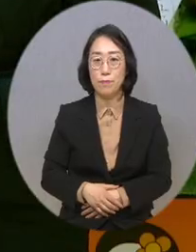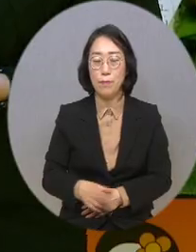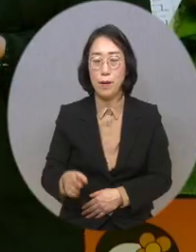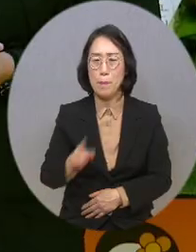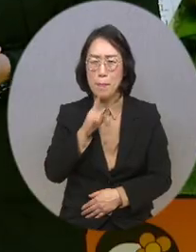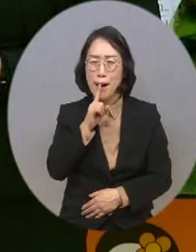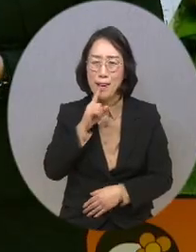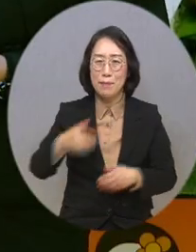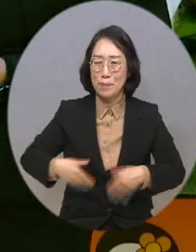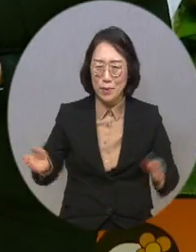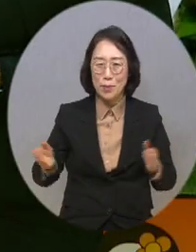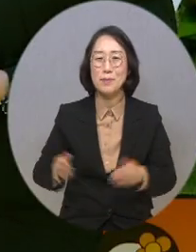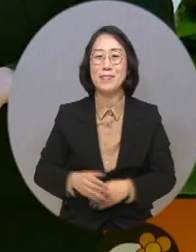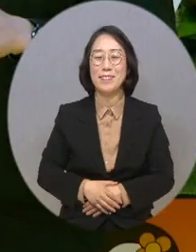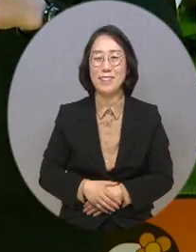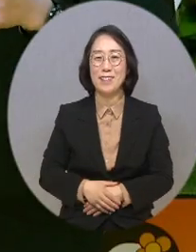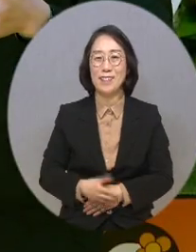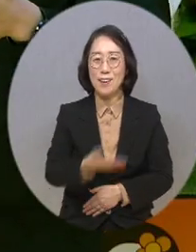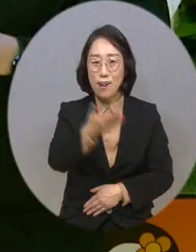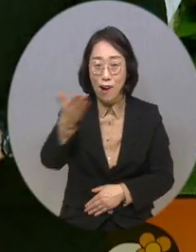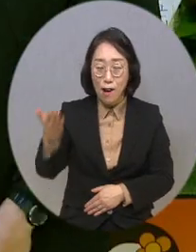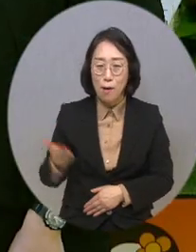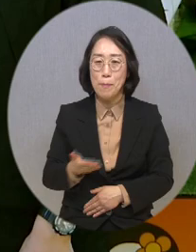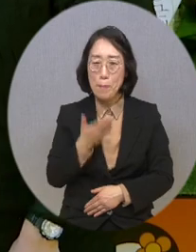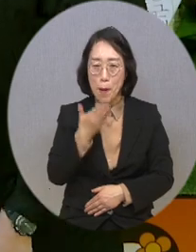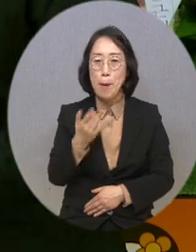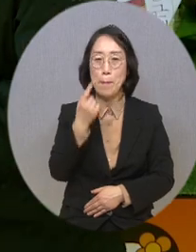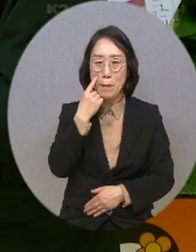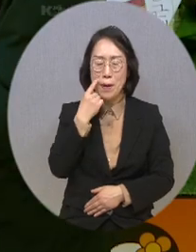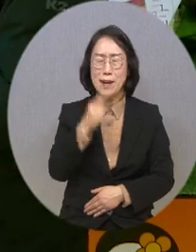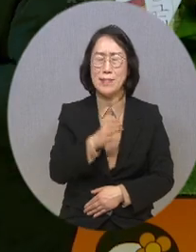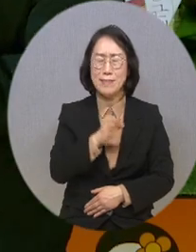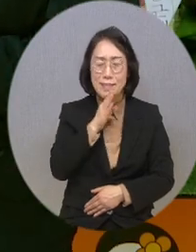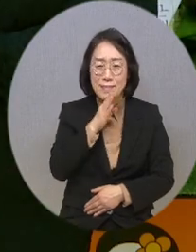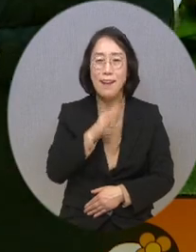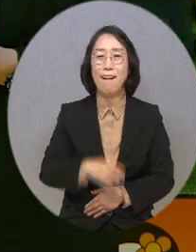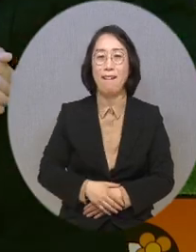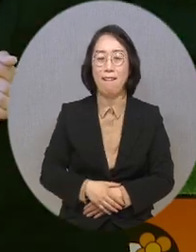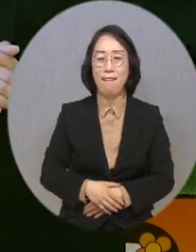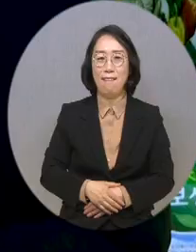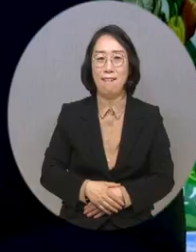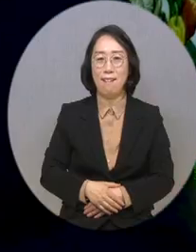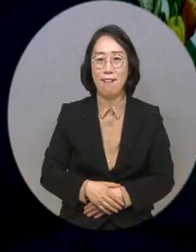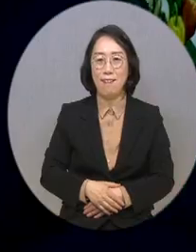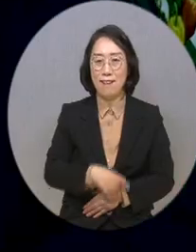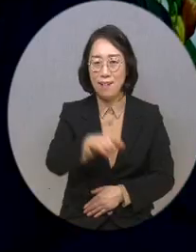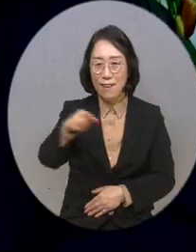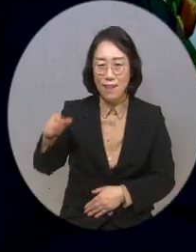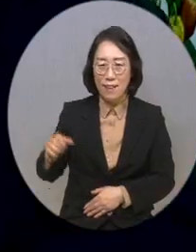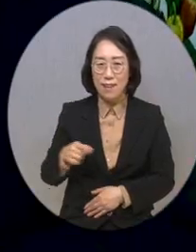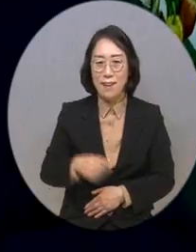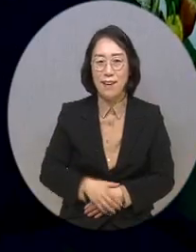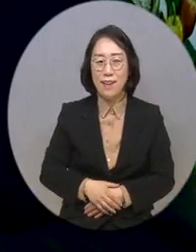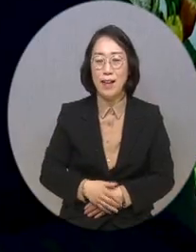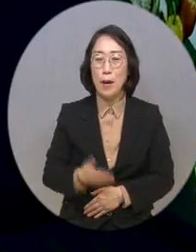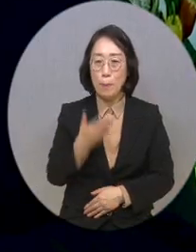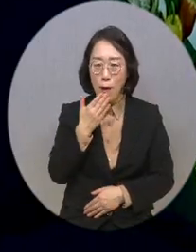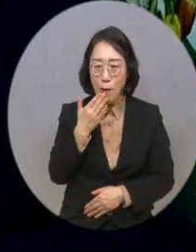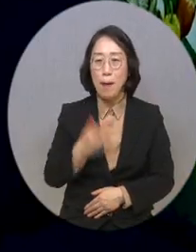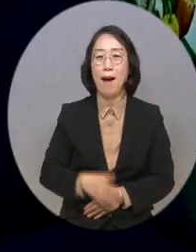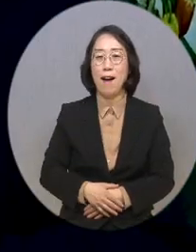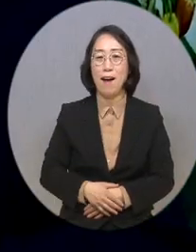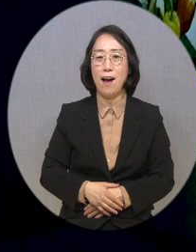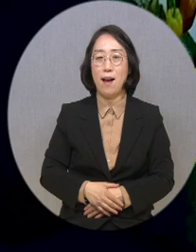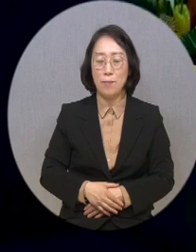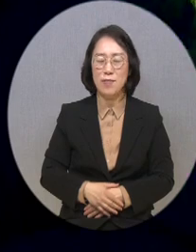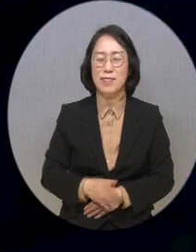이건 말이 좋네요. 네. 아, 여러분 한번 잡사봐. 끝내줍니다. 아~ 전남도청 농식품 유통과에서 잡사봐 하면 게임